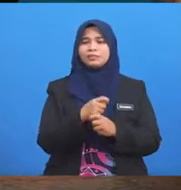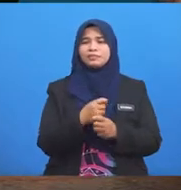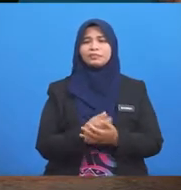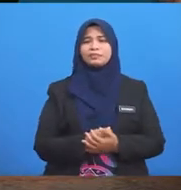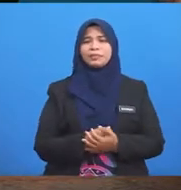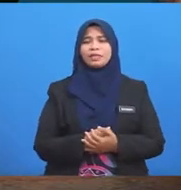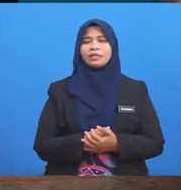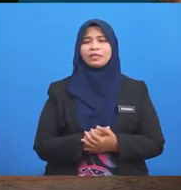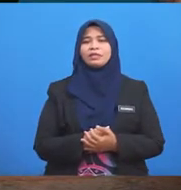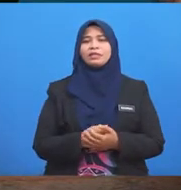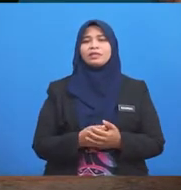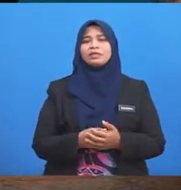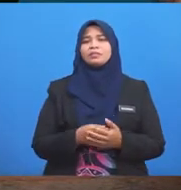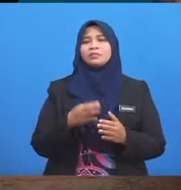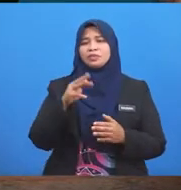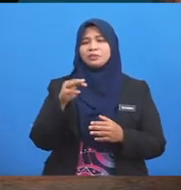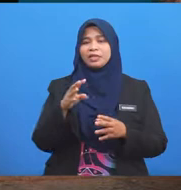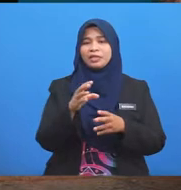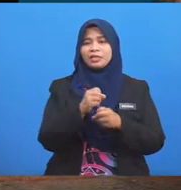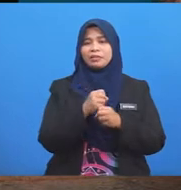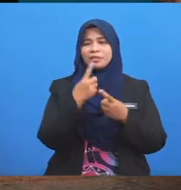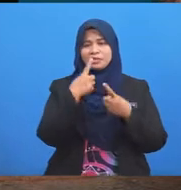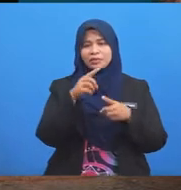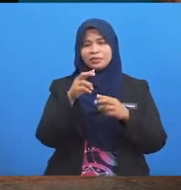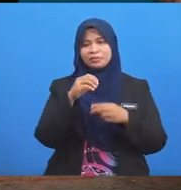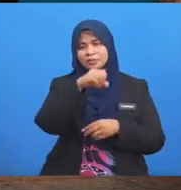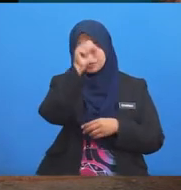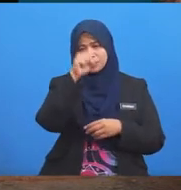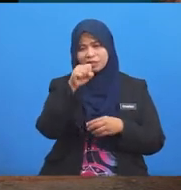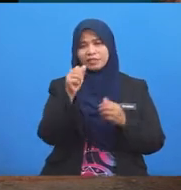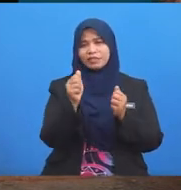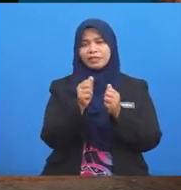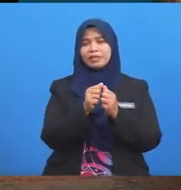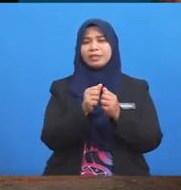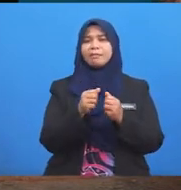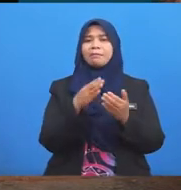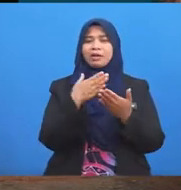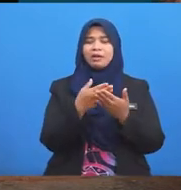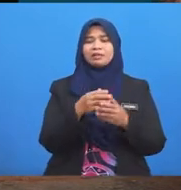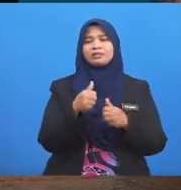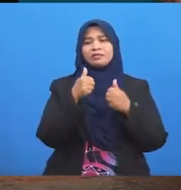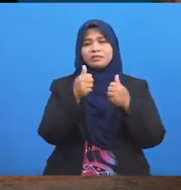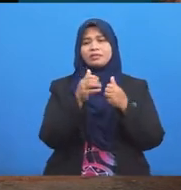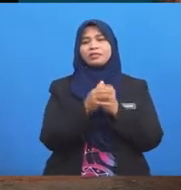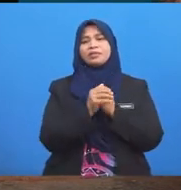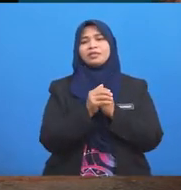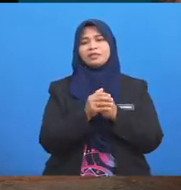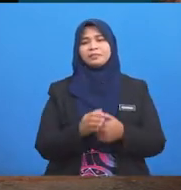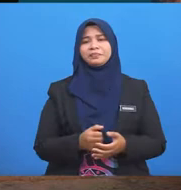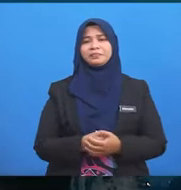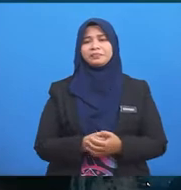Alhamdulillah, murid-murid dapat menjawab soalan Ustazah dengan begitu baik sekali. Tahniah Ustazah